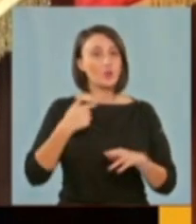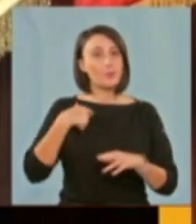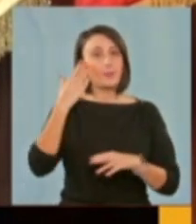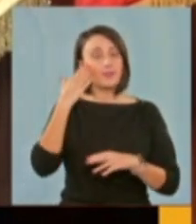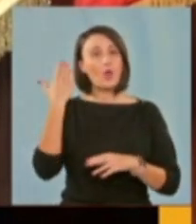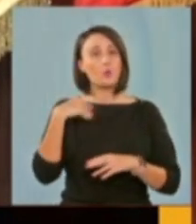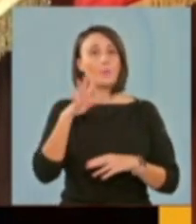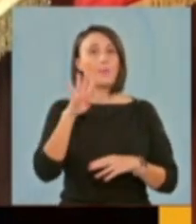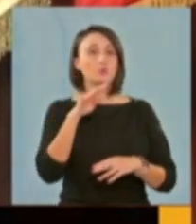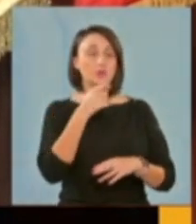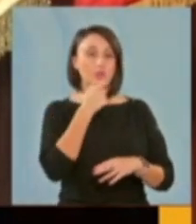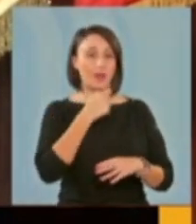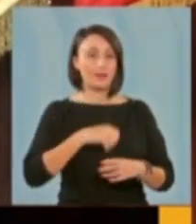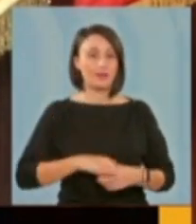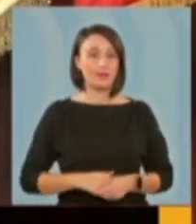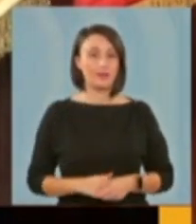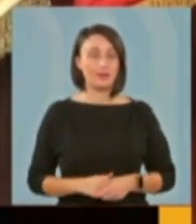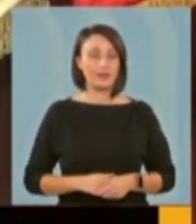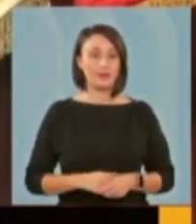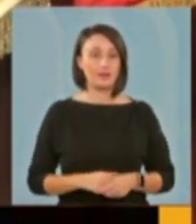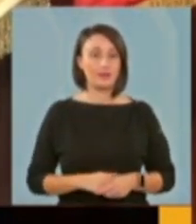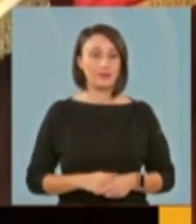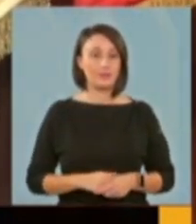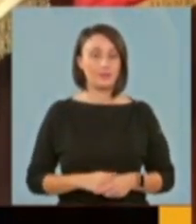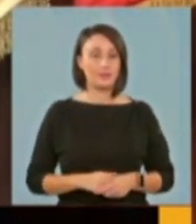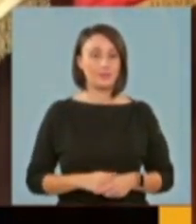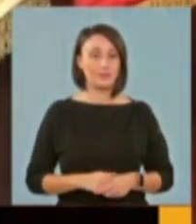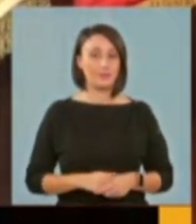acum 40 de ani. Personal civil, pentru că avem și